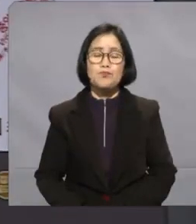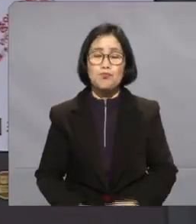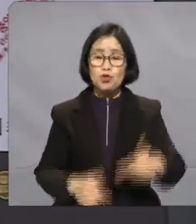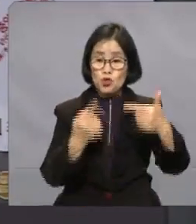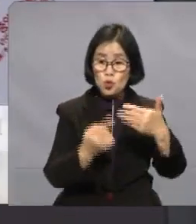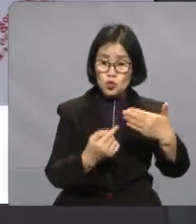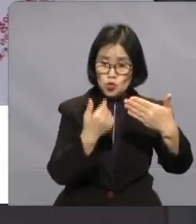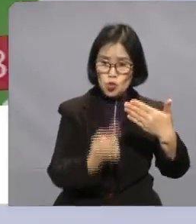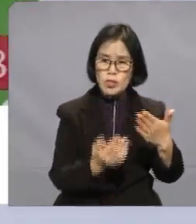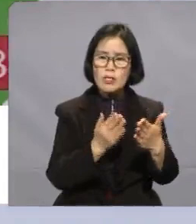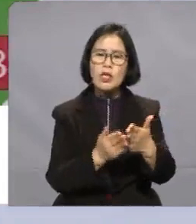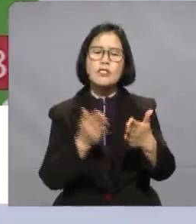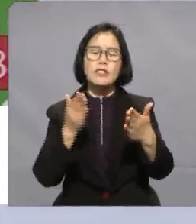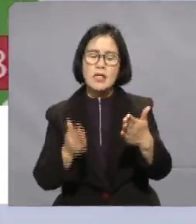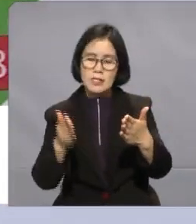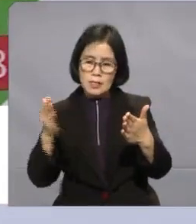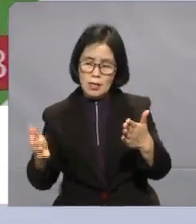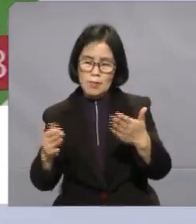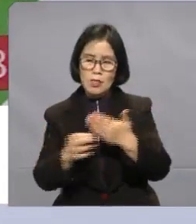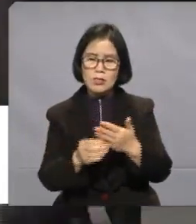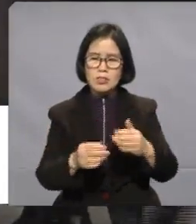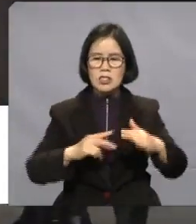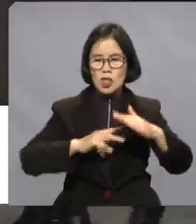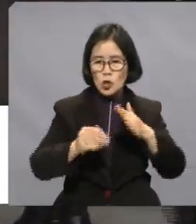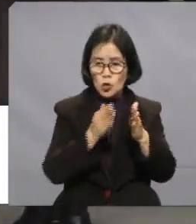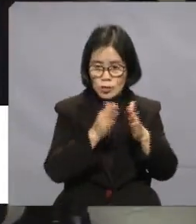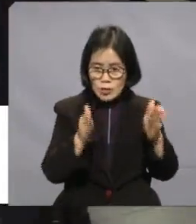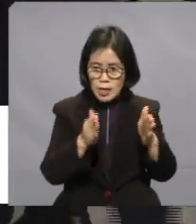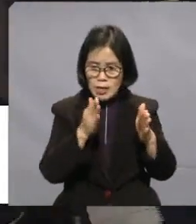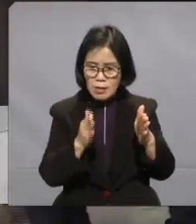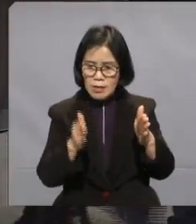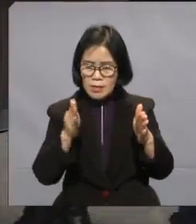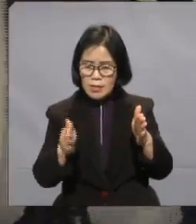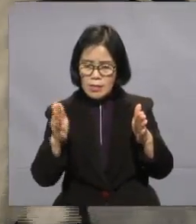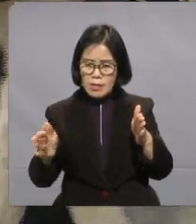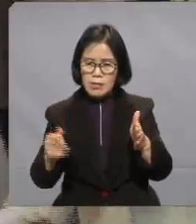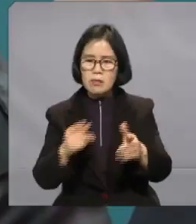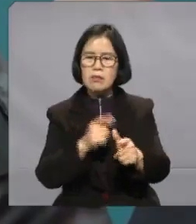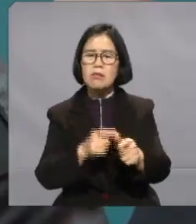9호선이 연장되는 만큼 전동차 증편이 시급한 선결과제인 셈입니다.